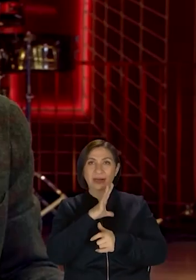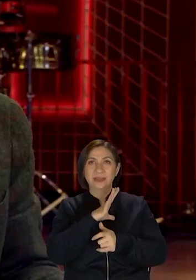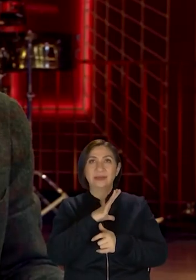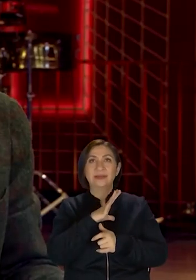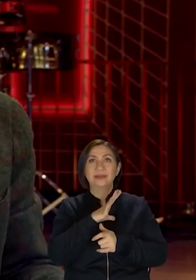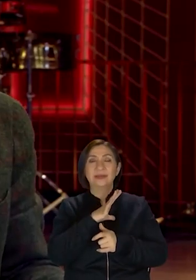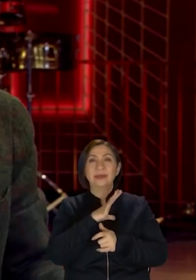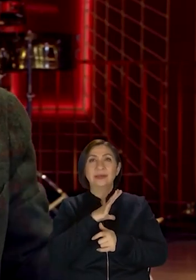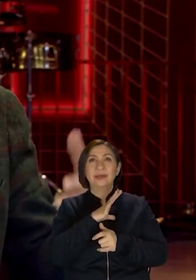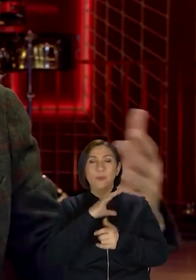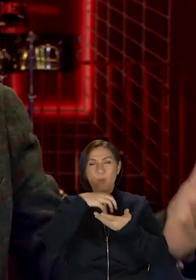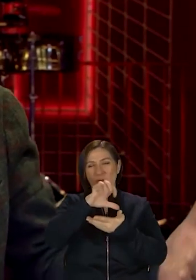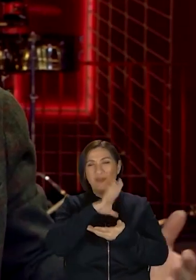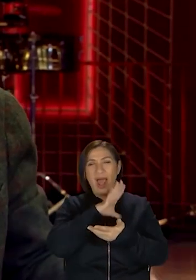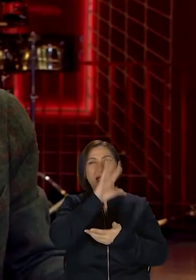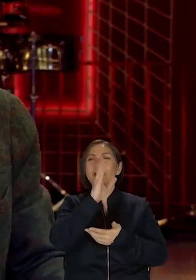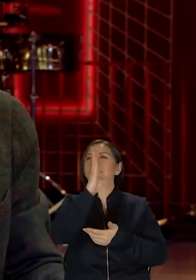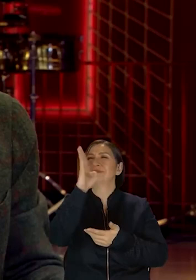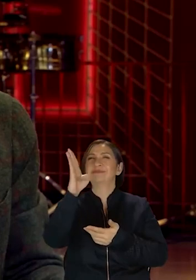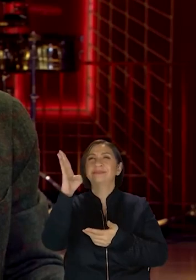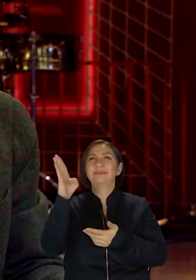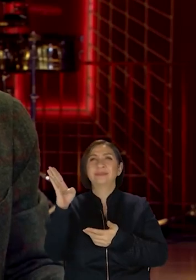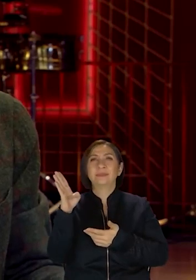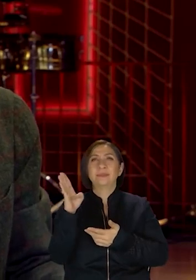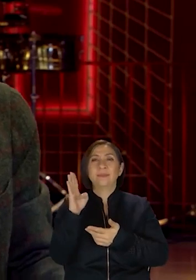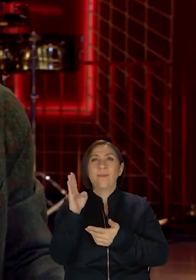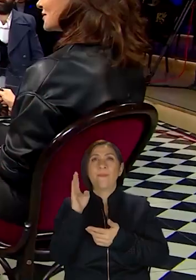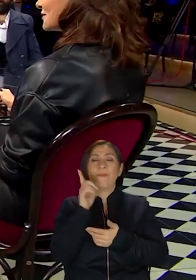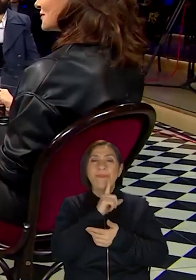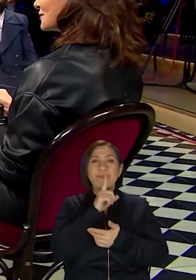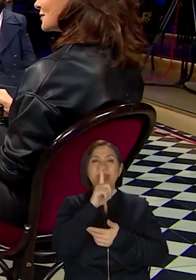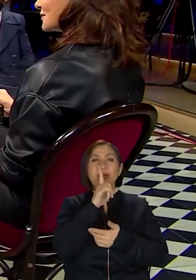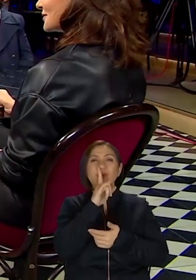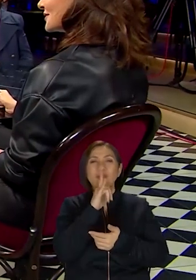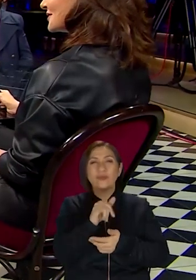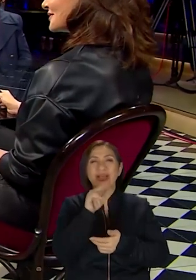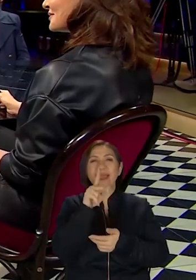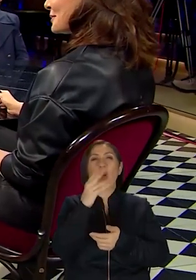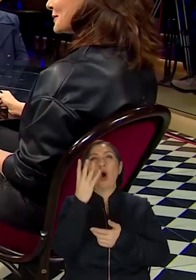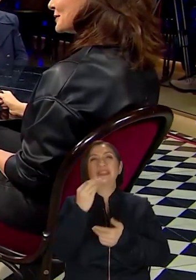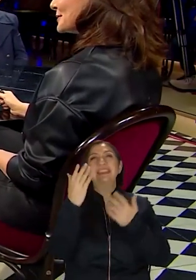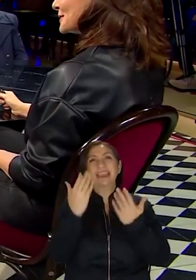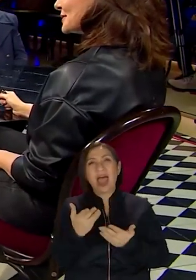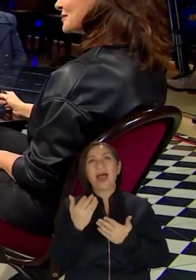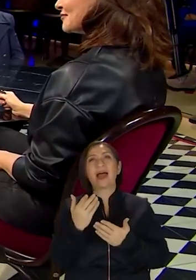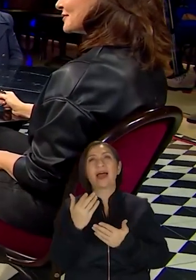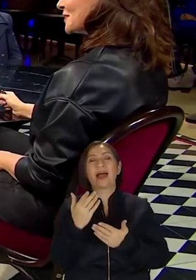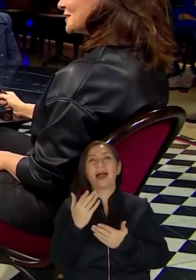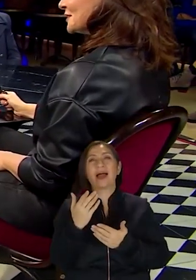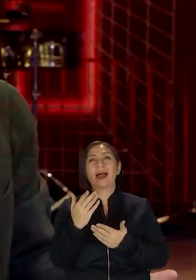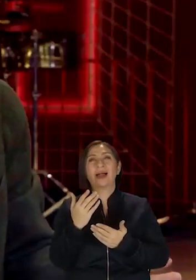Ve işte her yere turneye gidiyoruz ve İngilizce bir küfür gibi olsa da işte